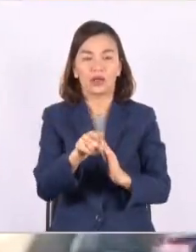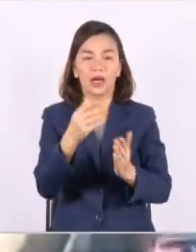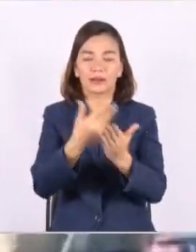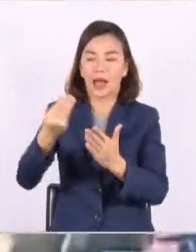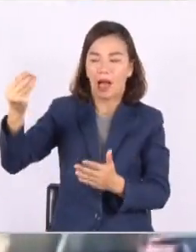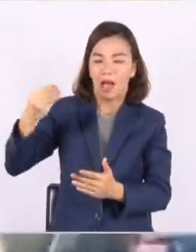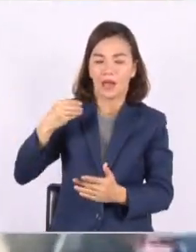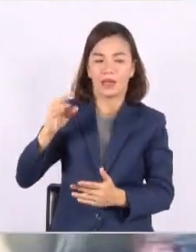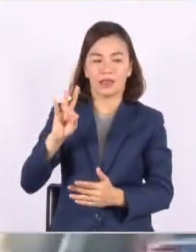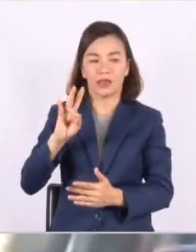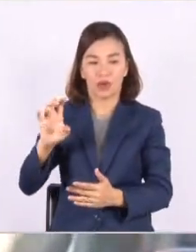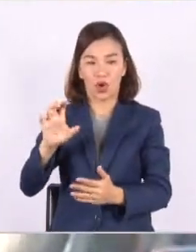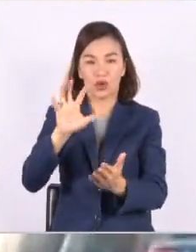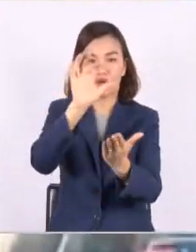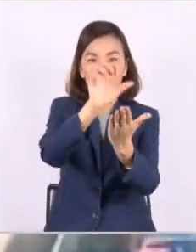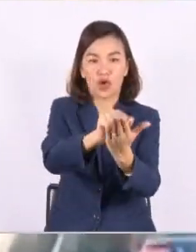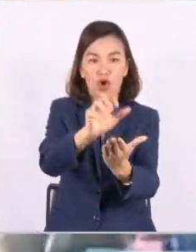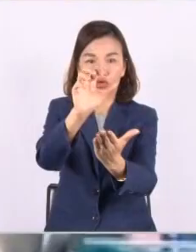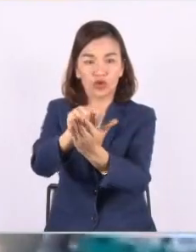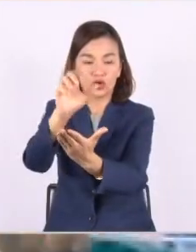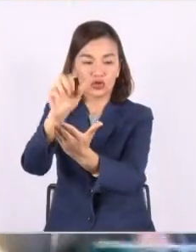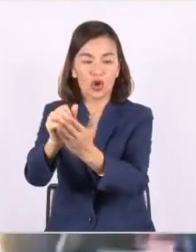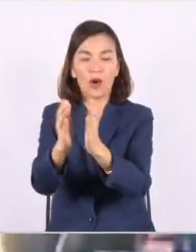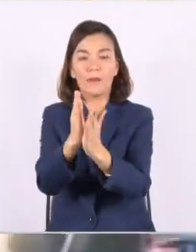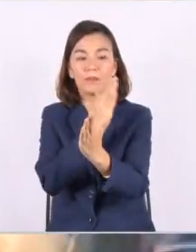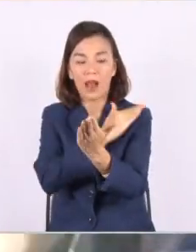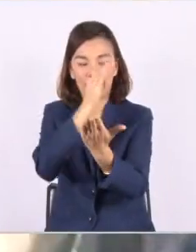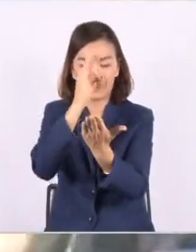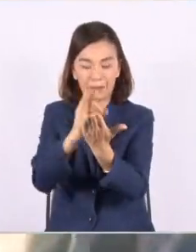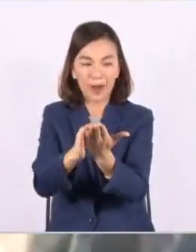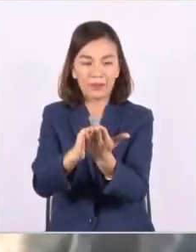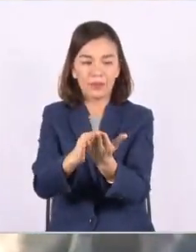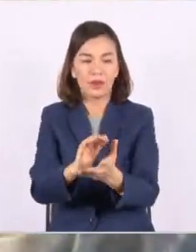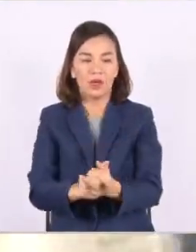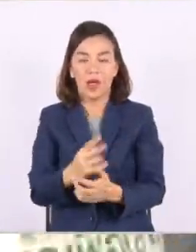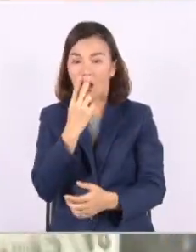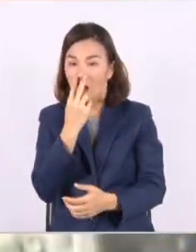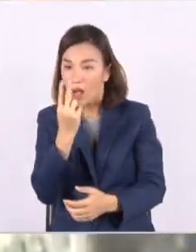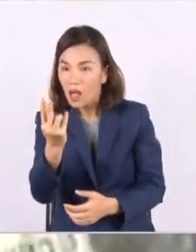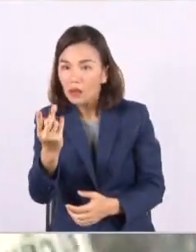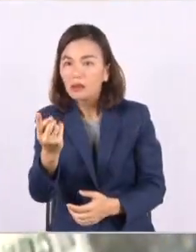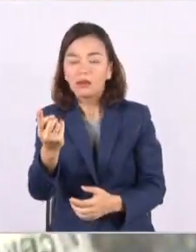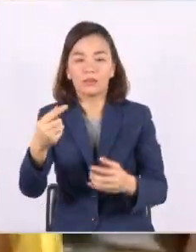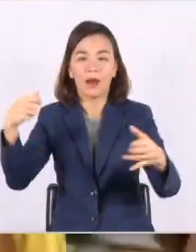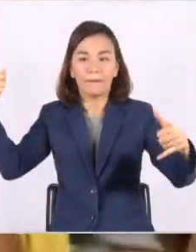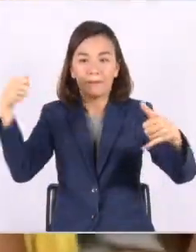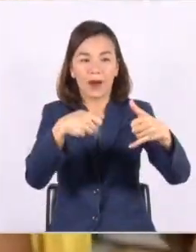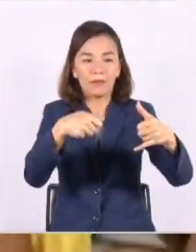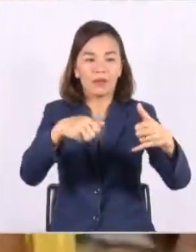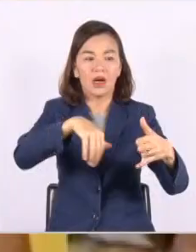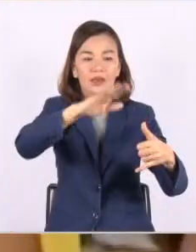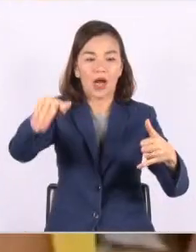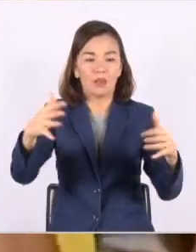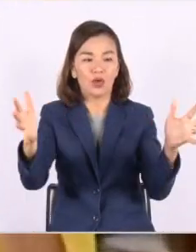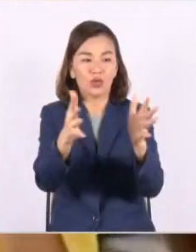700เพื่อมาให้จองวัตถุมงคลในวัดจนกระทั่งเห็นชายคนก่อเหตุเดินคลุ้มคลั่งเอามีดแทงเพื่อนบริเวณบันไดขึ้นคือมาด้วยกันมาด้วยกันแต่ว่